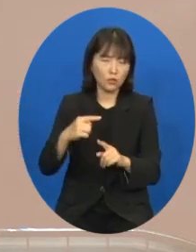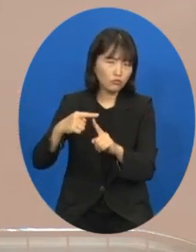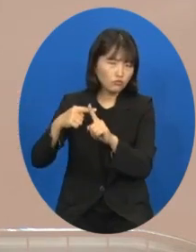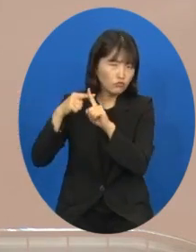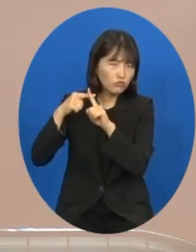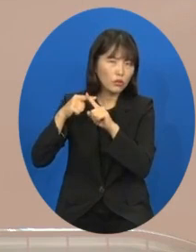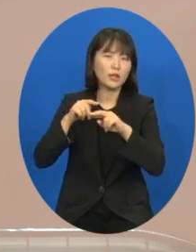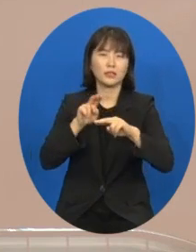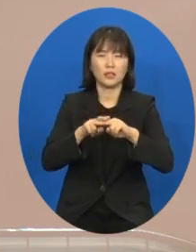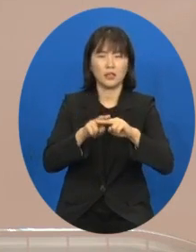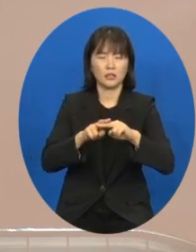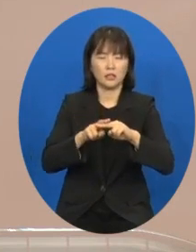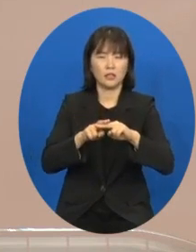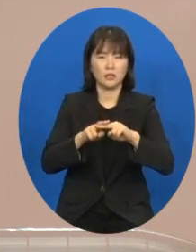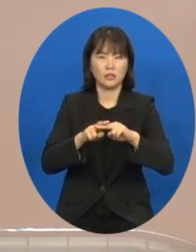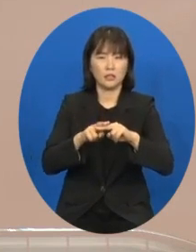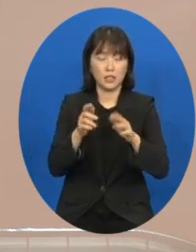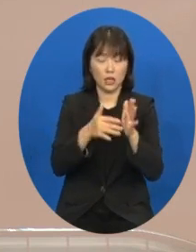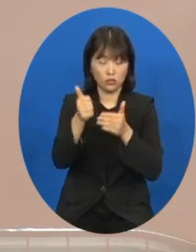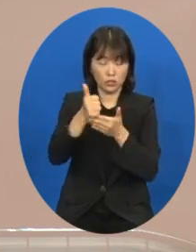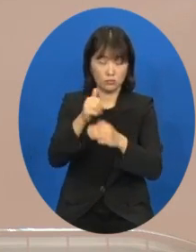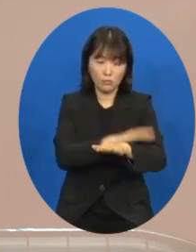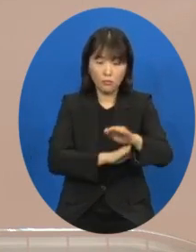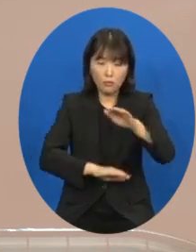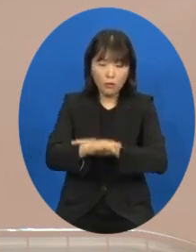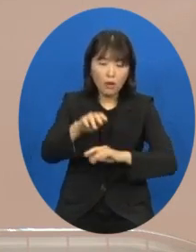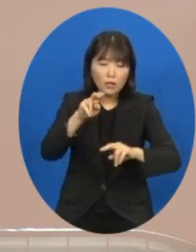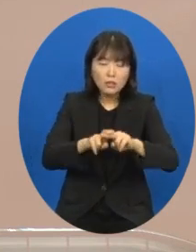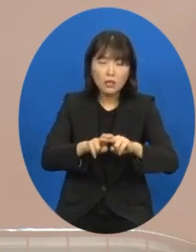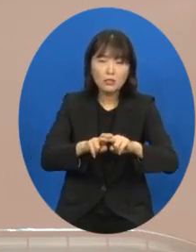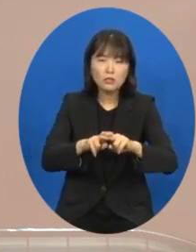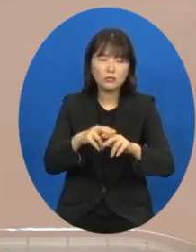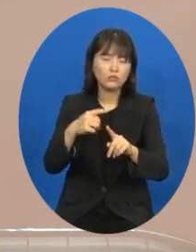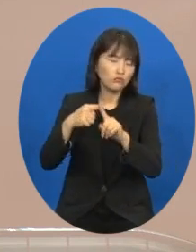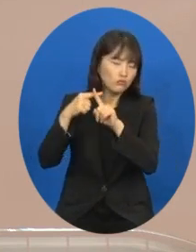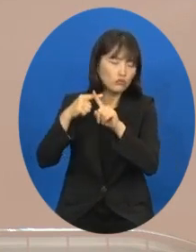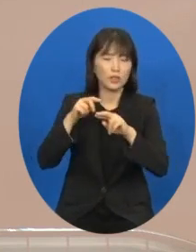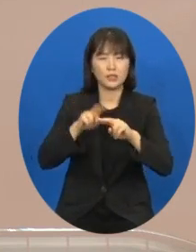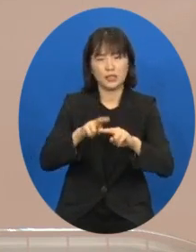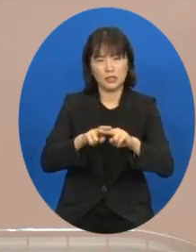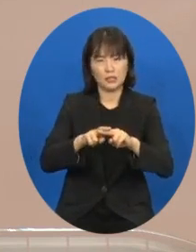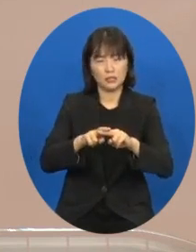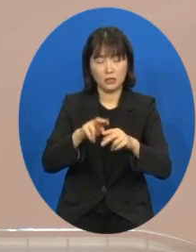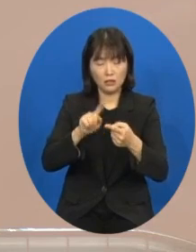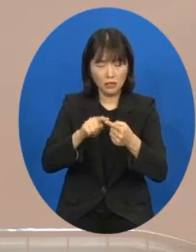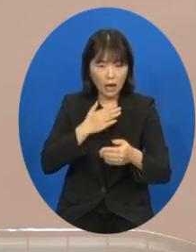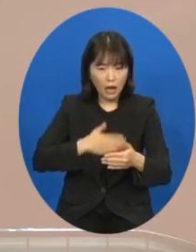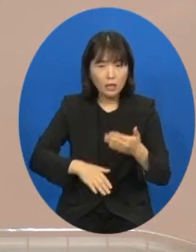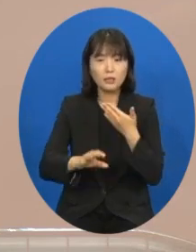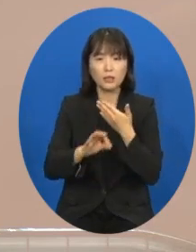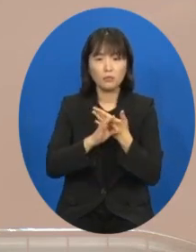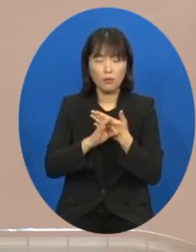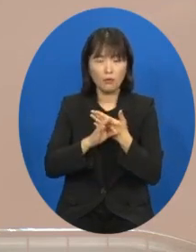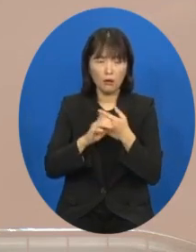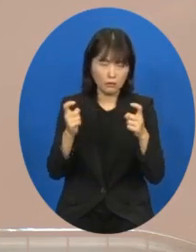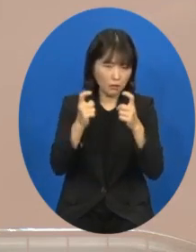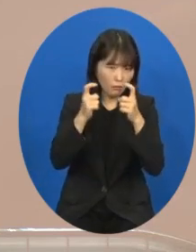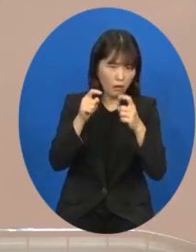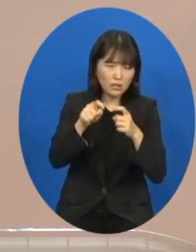순교하는 자리였던 거죠. 그걸 정말 알았다면 그렇게 싸웠을까요? 그 자리 서로